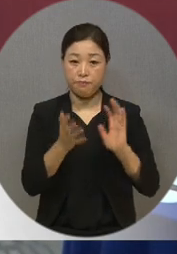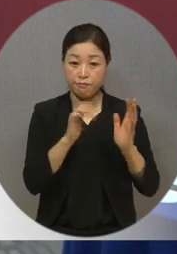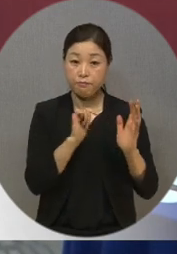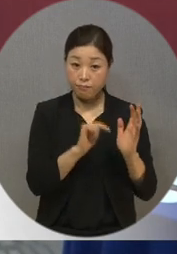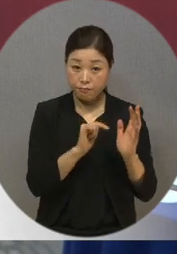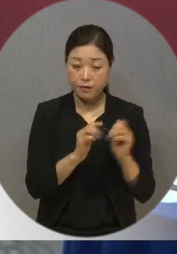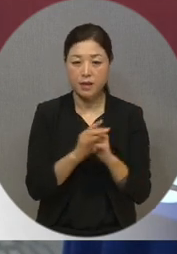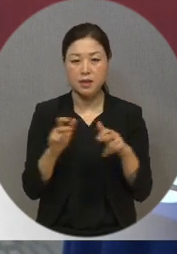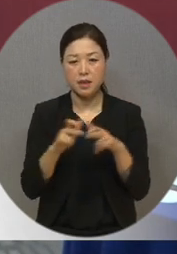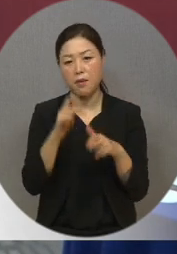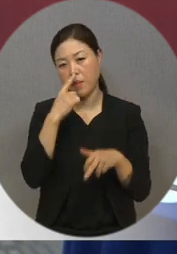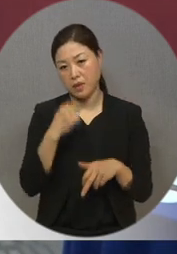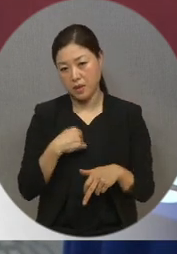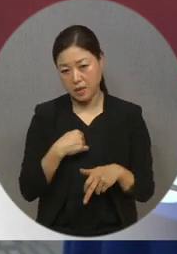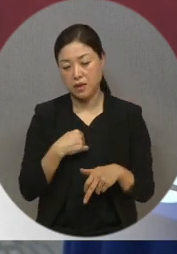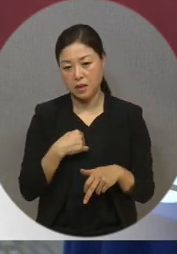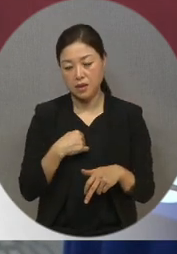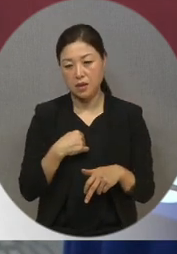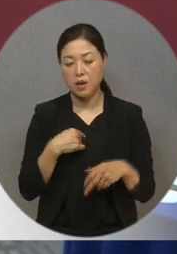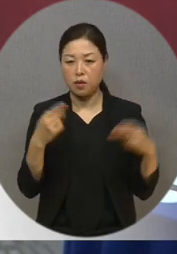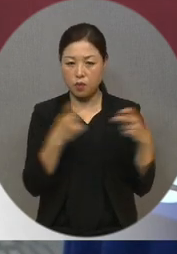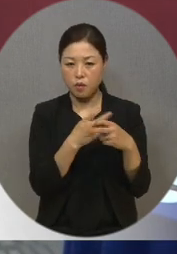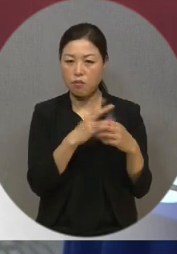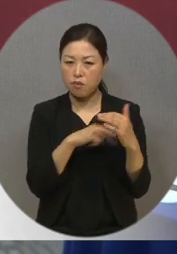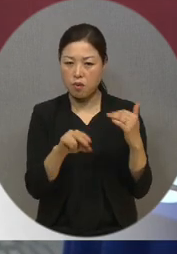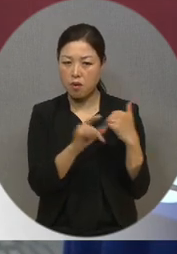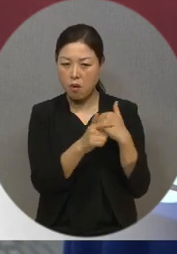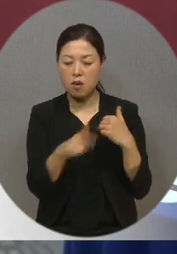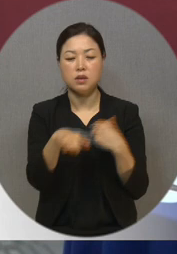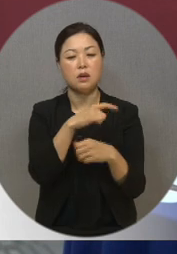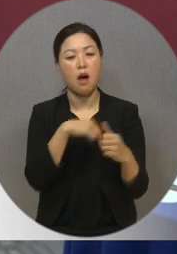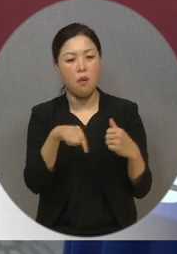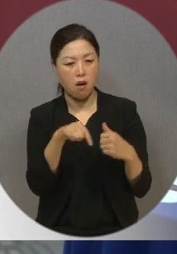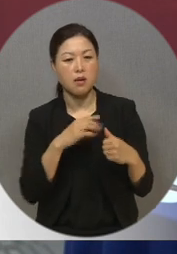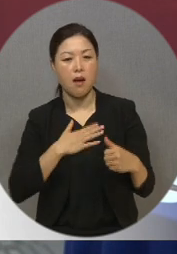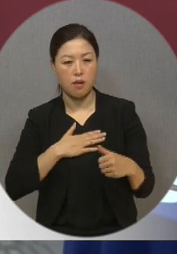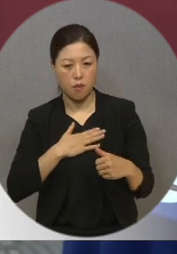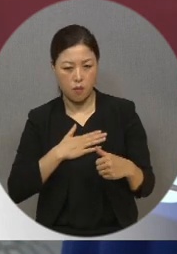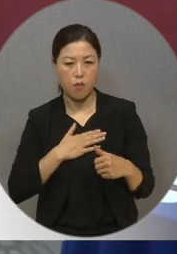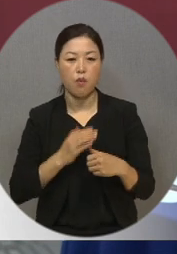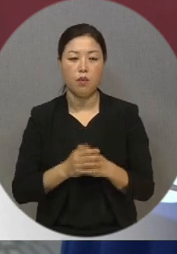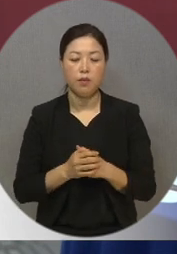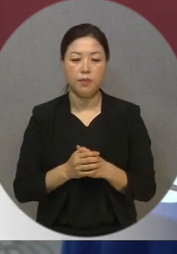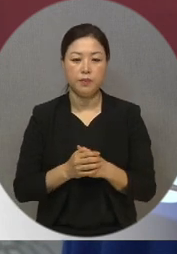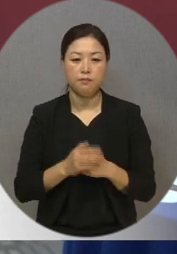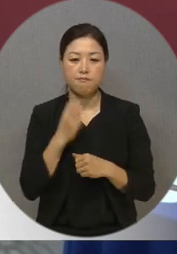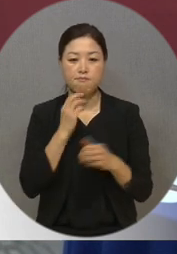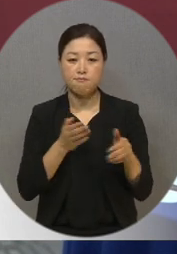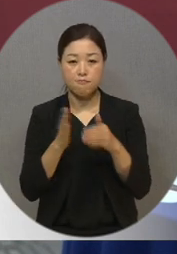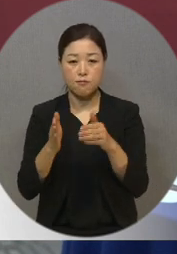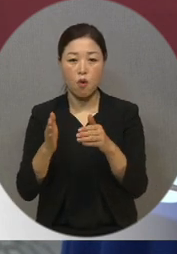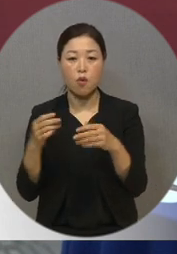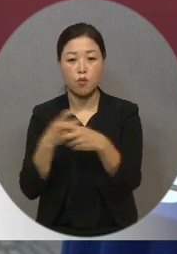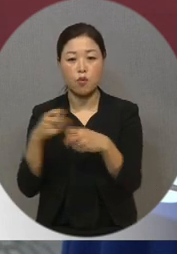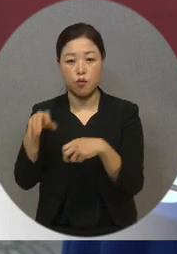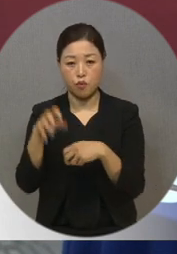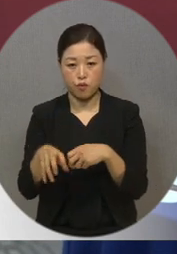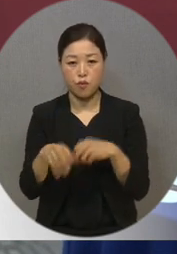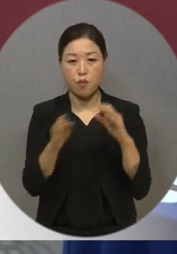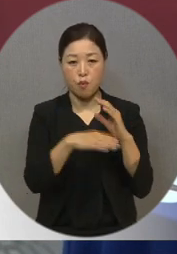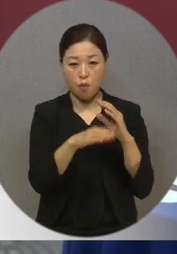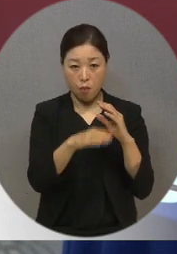장애인 당사자가 겪고 있는 교통수단에 대한 현실을 이해하고 또한 경기도 교통국과 경기